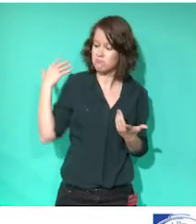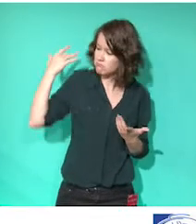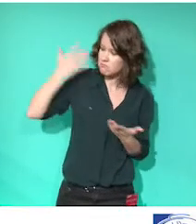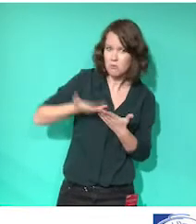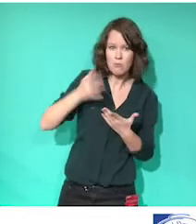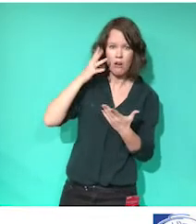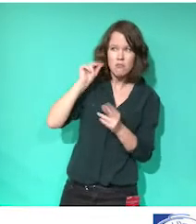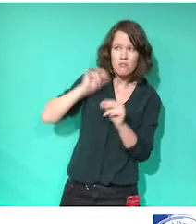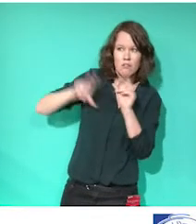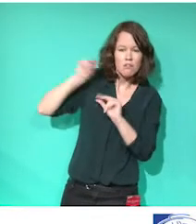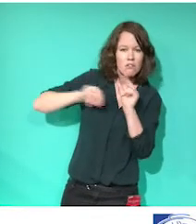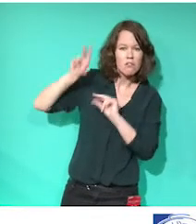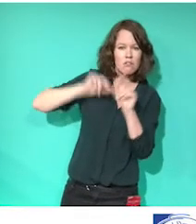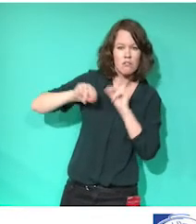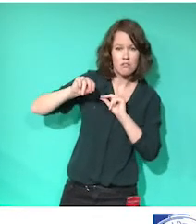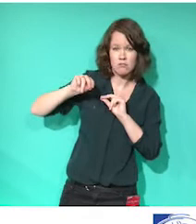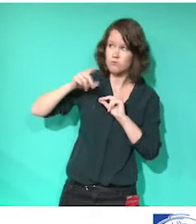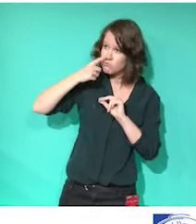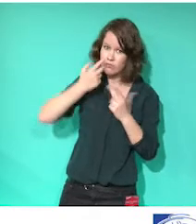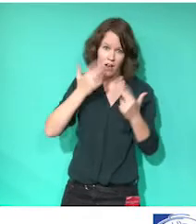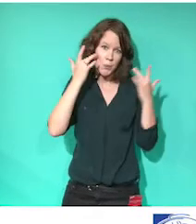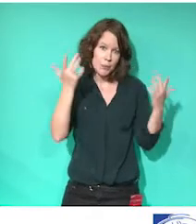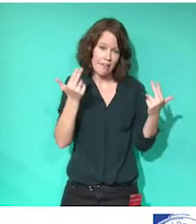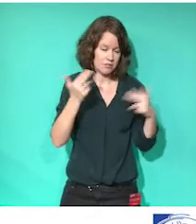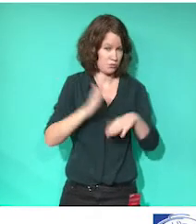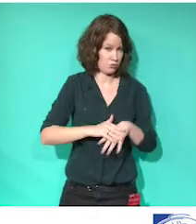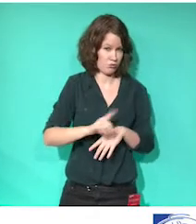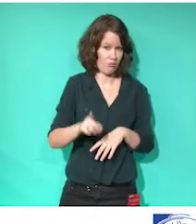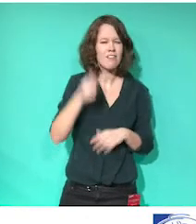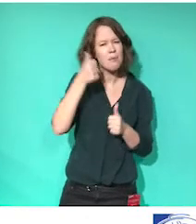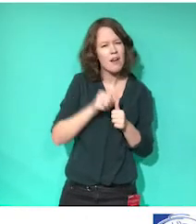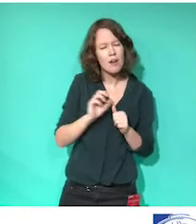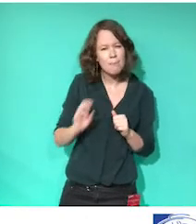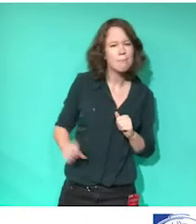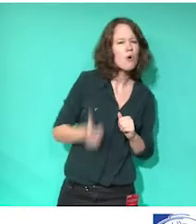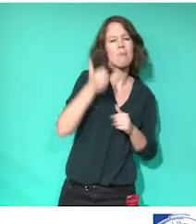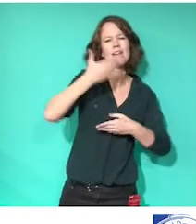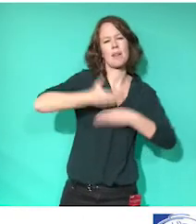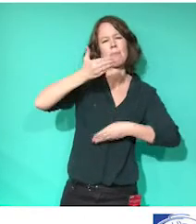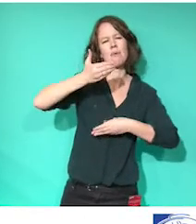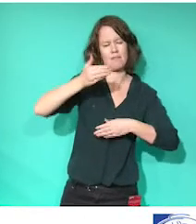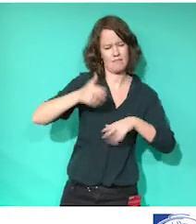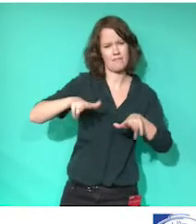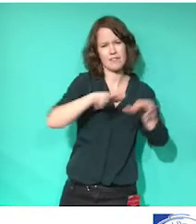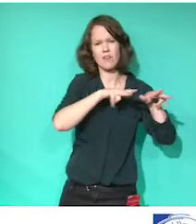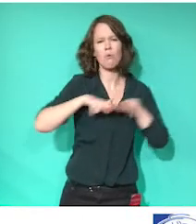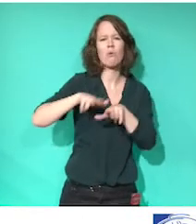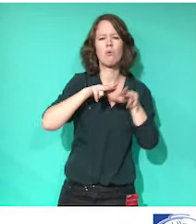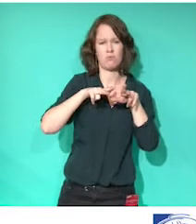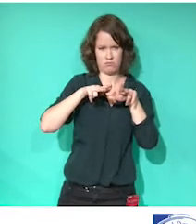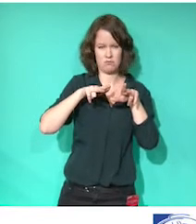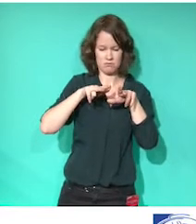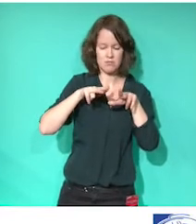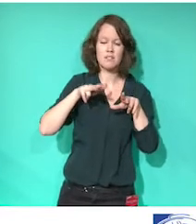tout au long de la journée. Et pourtant, souvenons-nous, le premier teaser vidéo qui avait lancé la campagne « Sexisme, pas